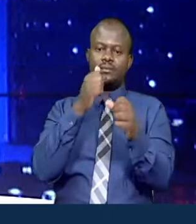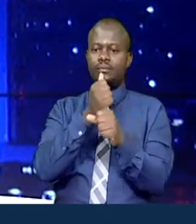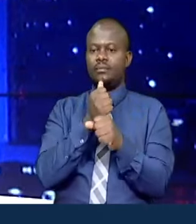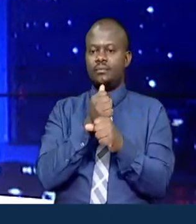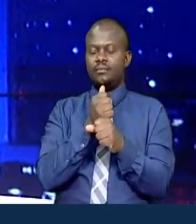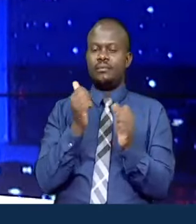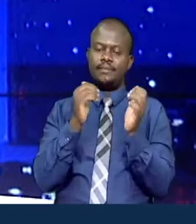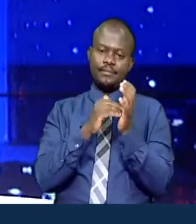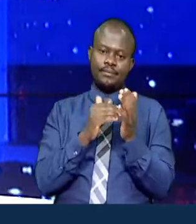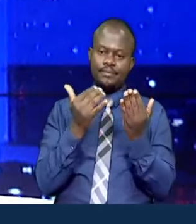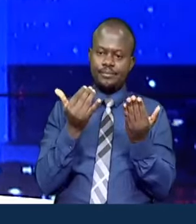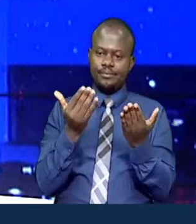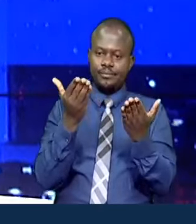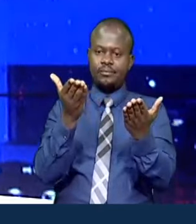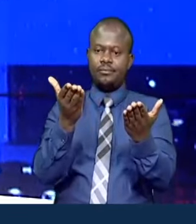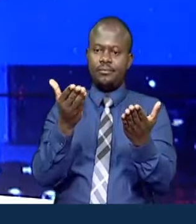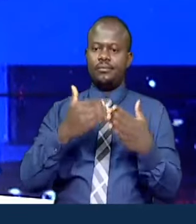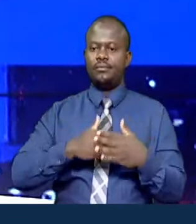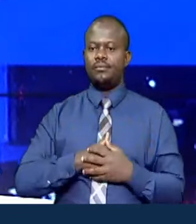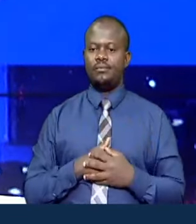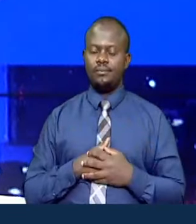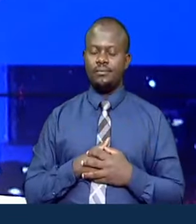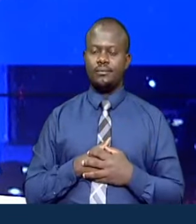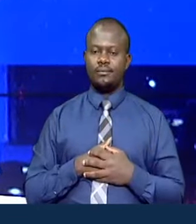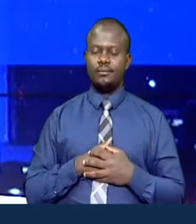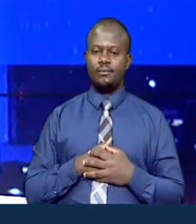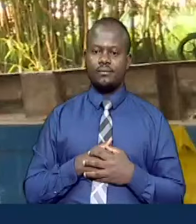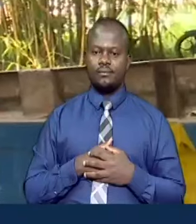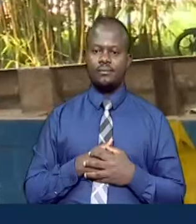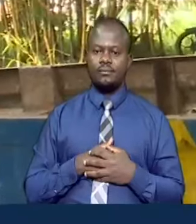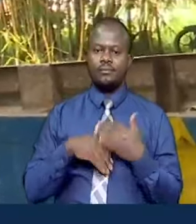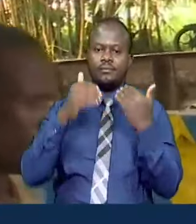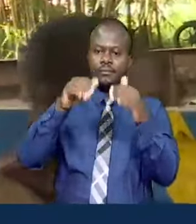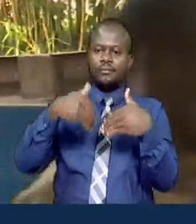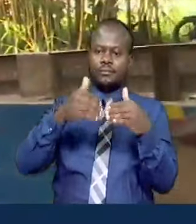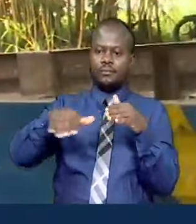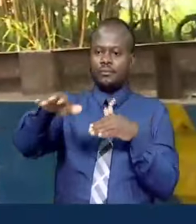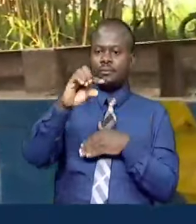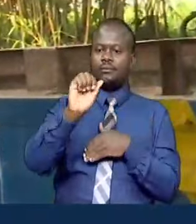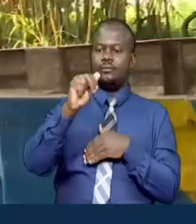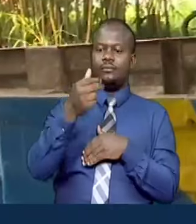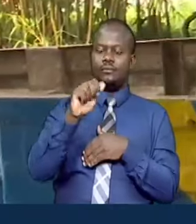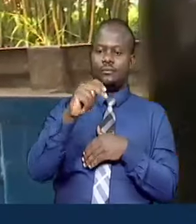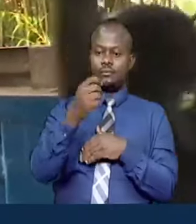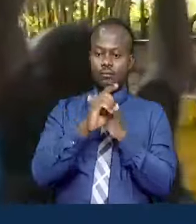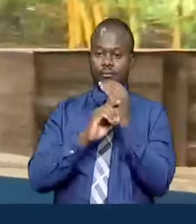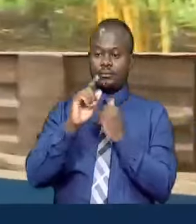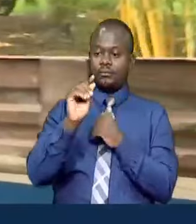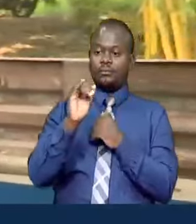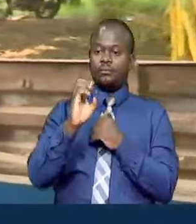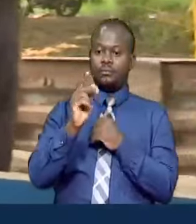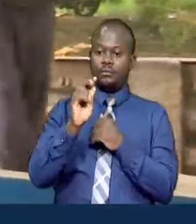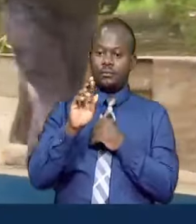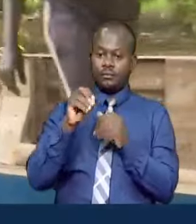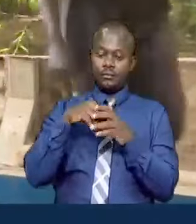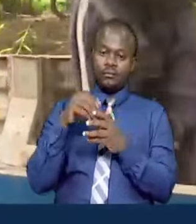kuri inkuru na Calixte Kaberuka yafatanyije na Safari Desire. Na abahinzi mu gishanga cya Gahanga ku ruhande rwa karere ka Kicukiro